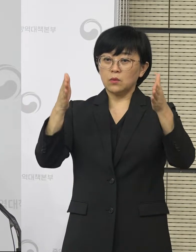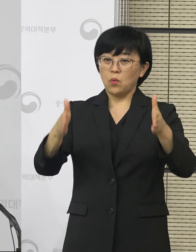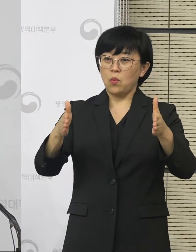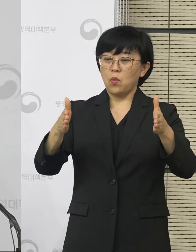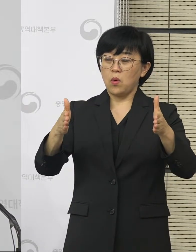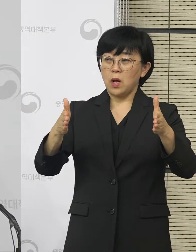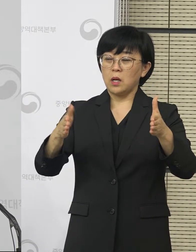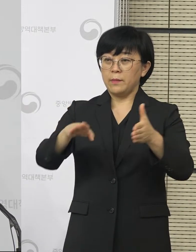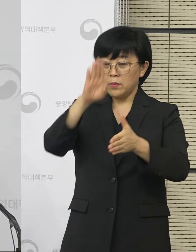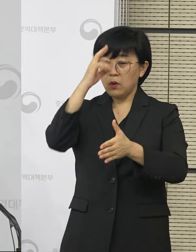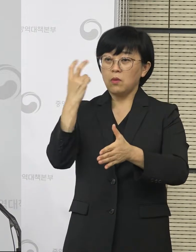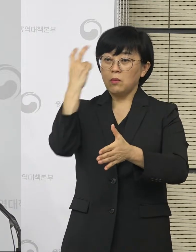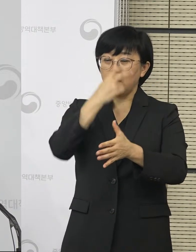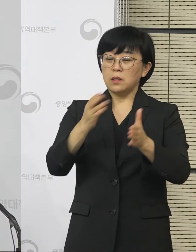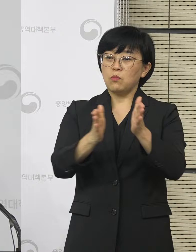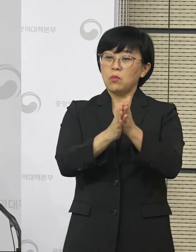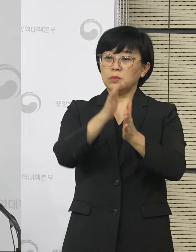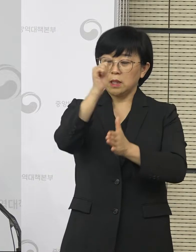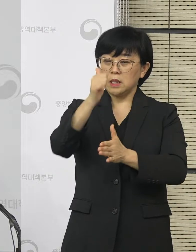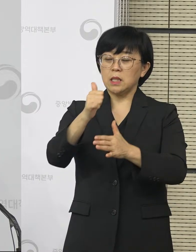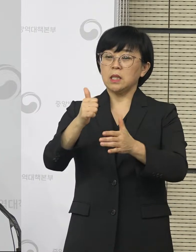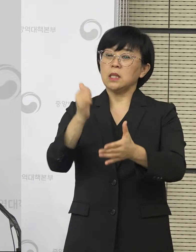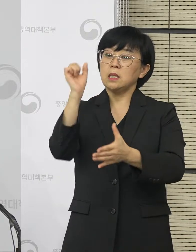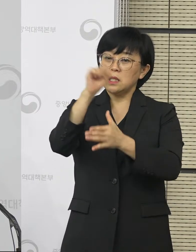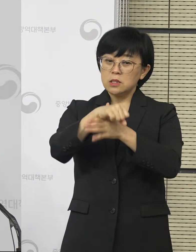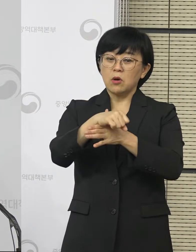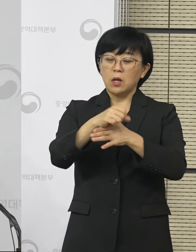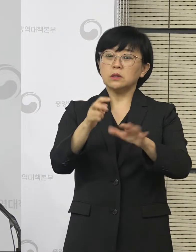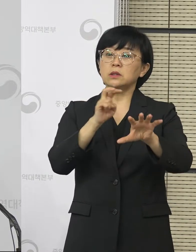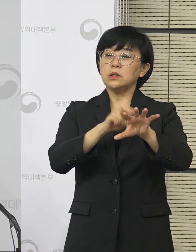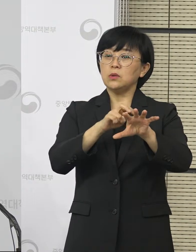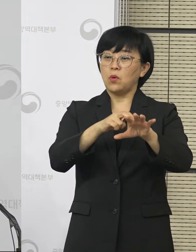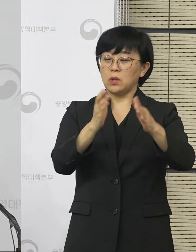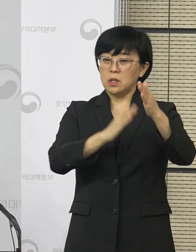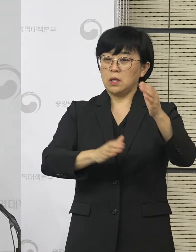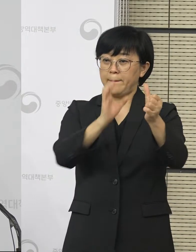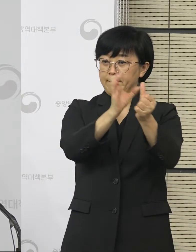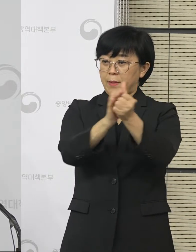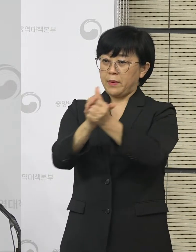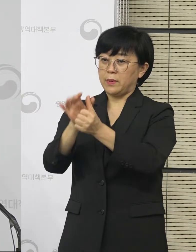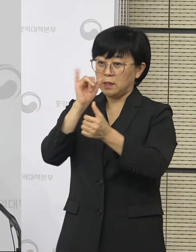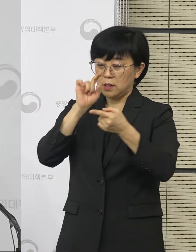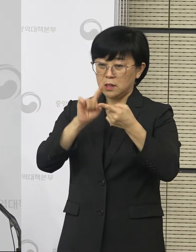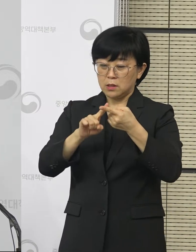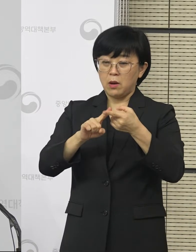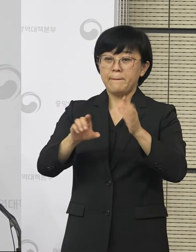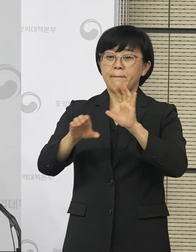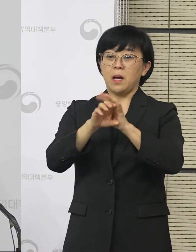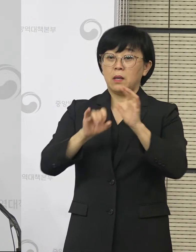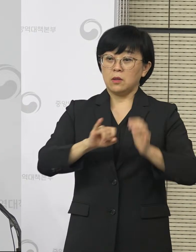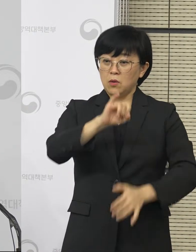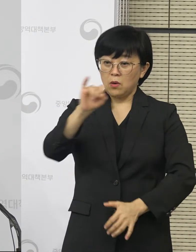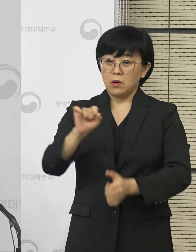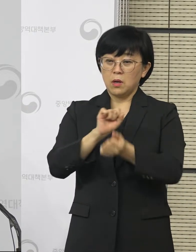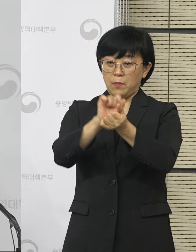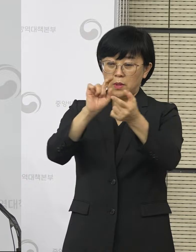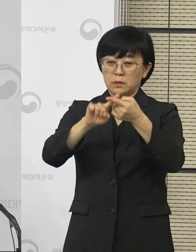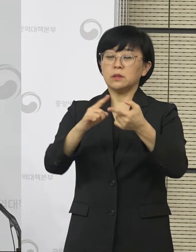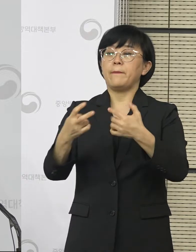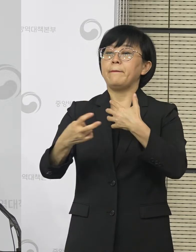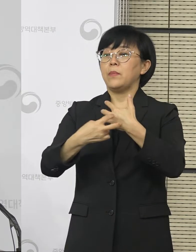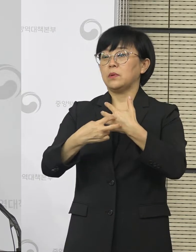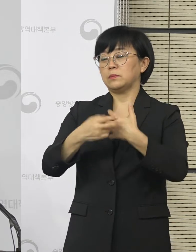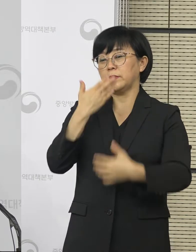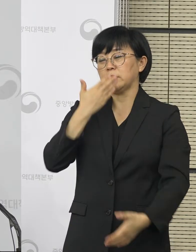사용 승인에 따라 한시적으로 질병관리본부장이 인정하는 의료기관, 수탁 기간을 포함하는 겁니다. 그래서 신종 코로나 바이러스